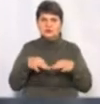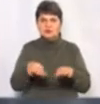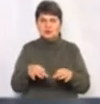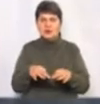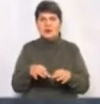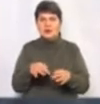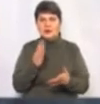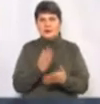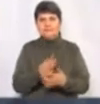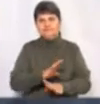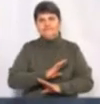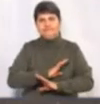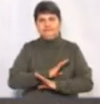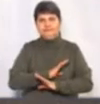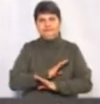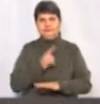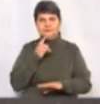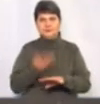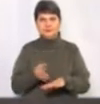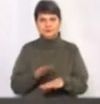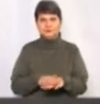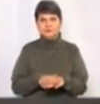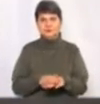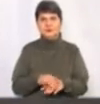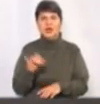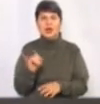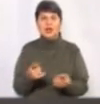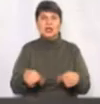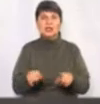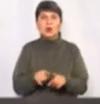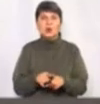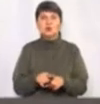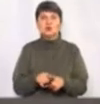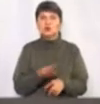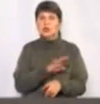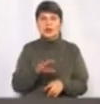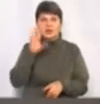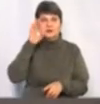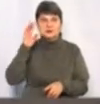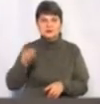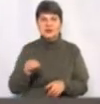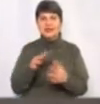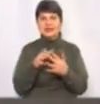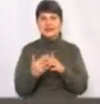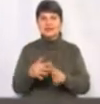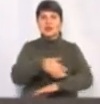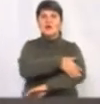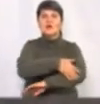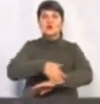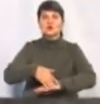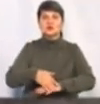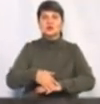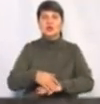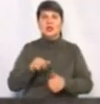наслідки стають якраз такі тяжкі. Настають. І також поза увагою не залишаються вулиці населених